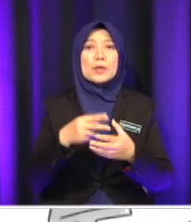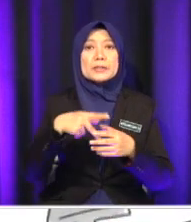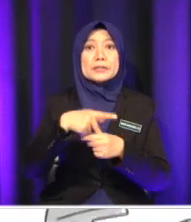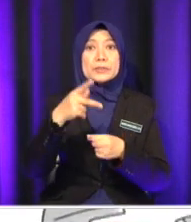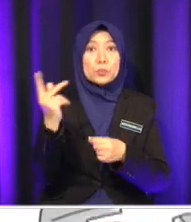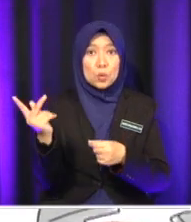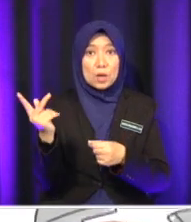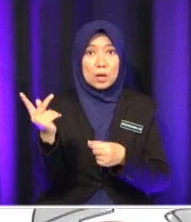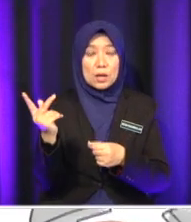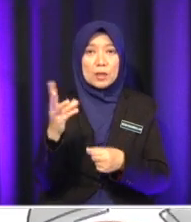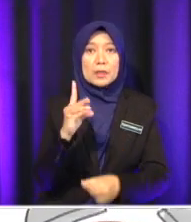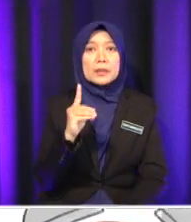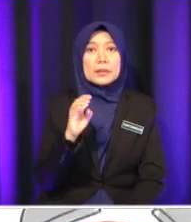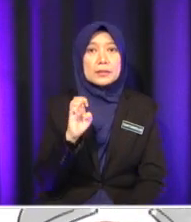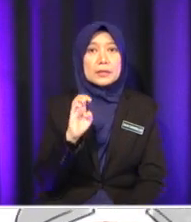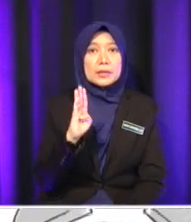maksudnya debit